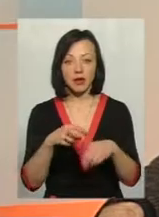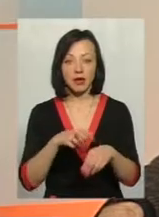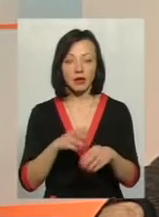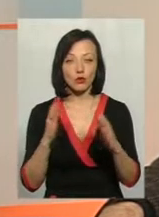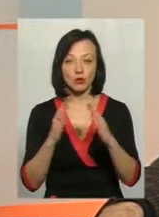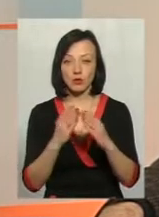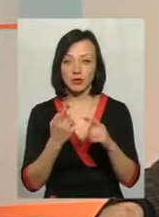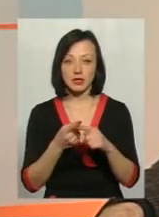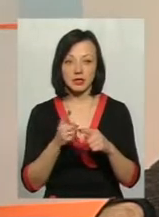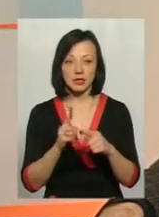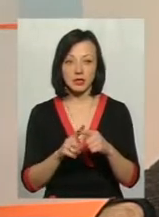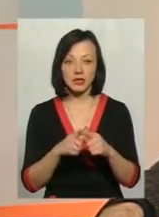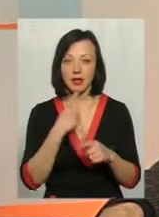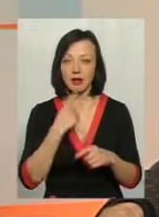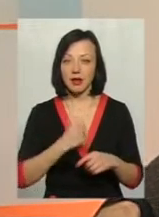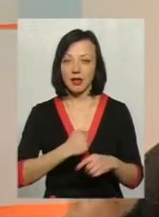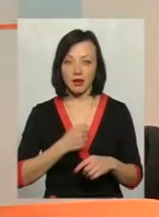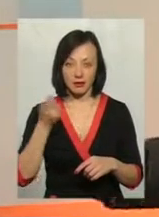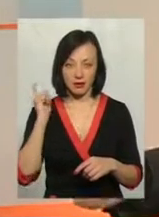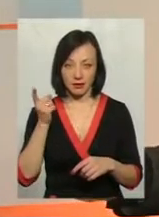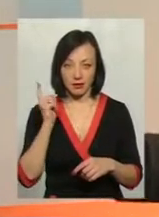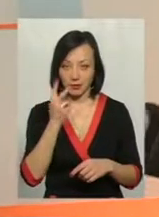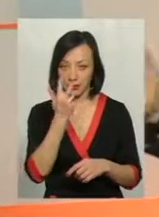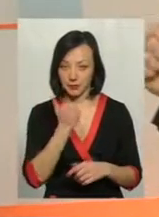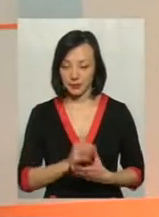додому – це є радянський анахронізм.